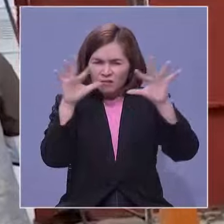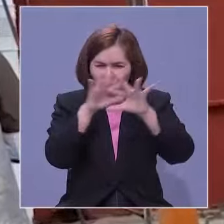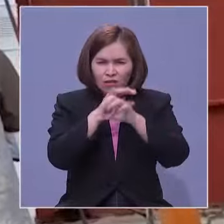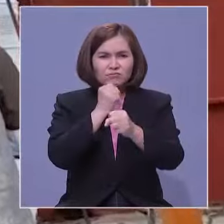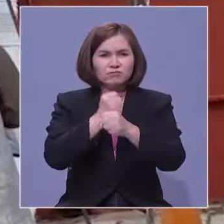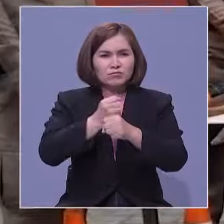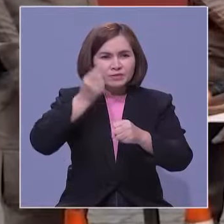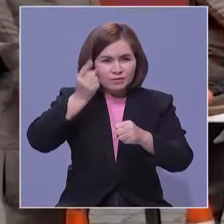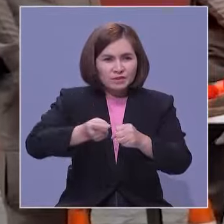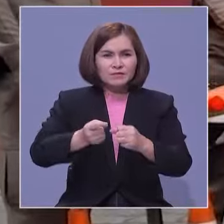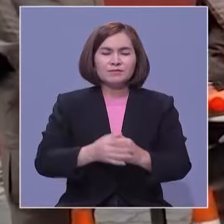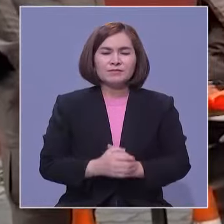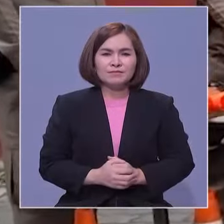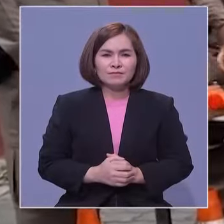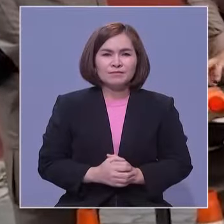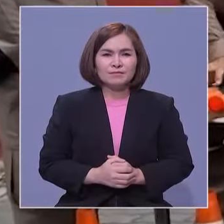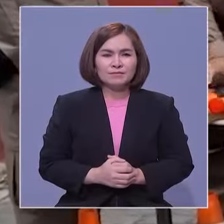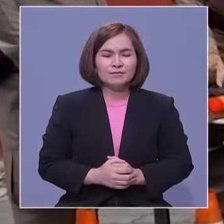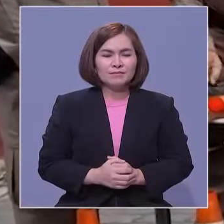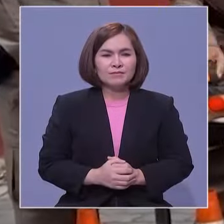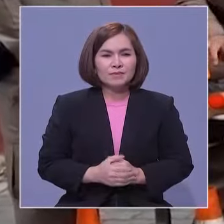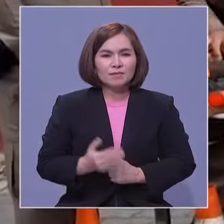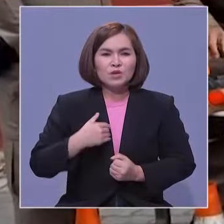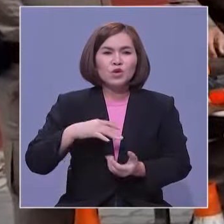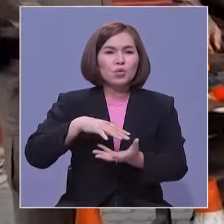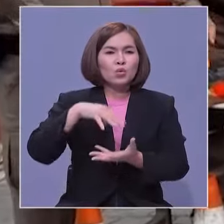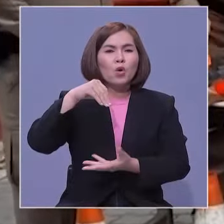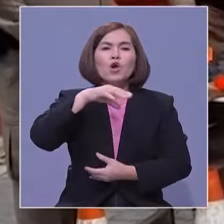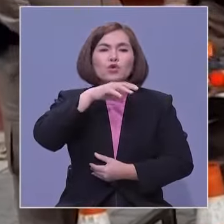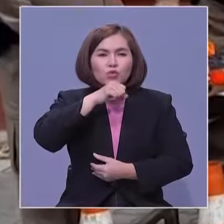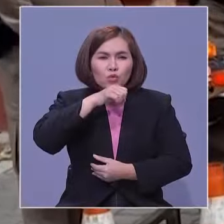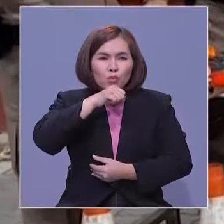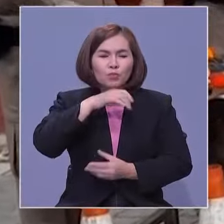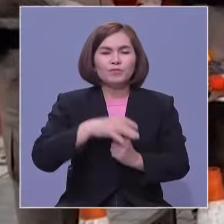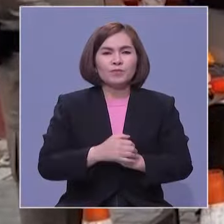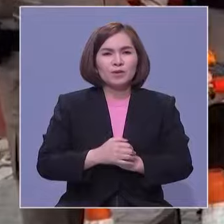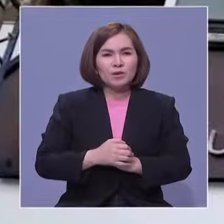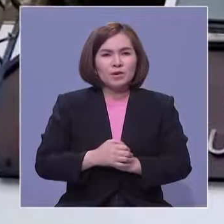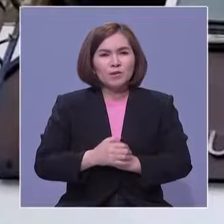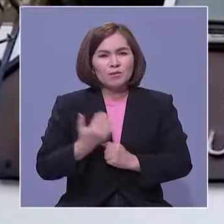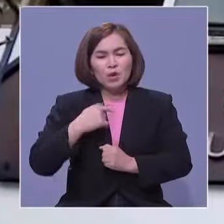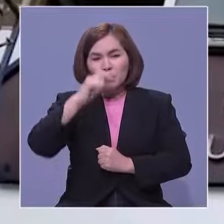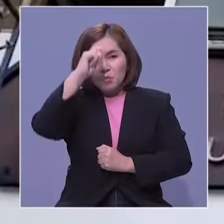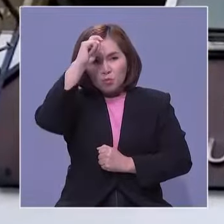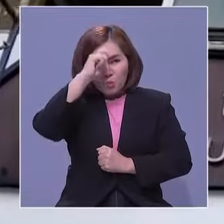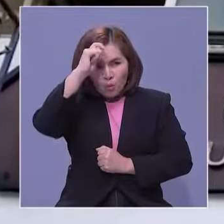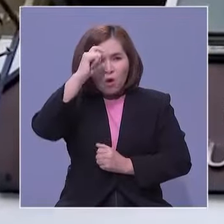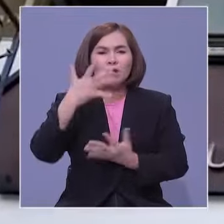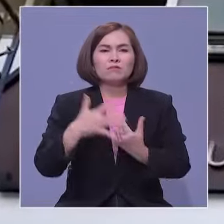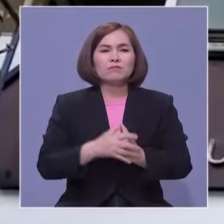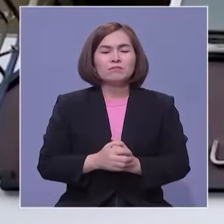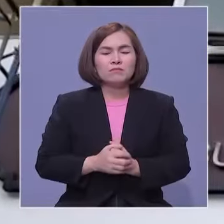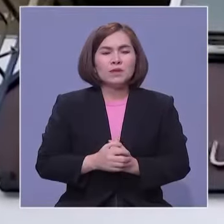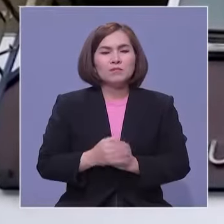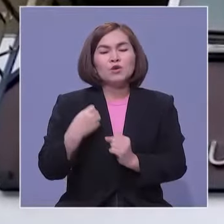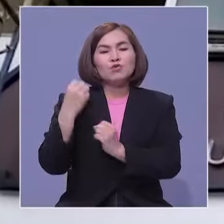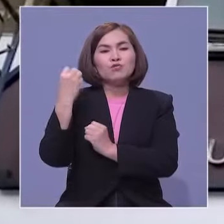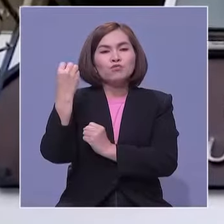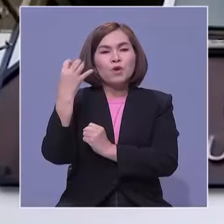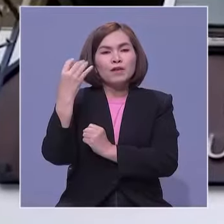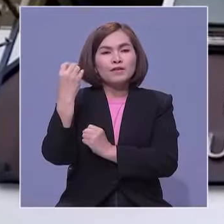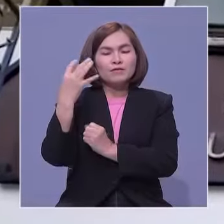ในการทำงานเลยคุณน้องค่ะใช่มั้ยเนี่ยมีกรวยใช่มั้ยมีมีหมวกมีแท่งไฟด้วยเออเนี่ยนะฮเหมือนมาทำงานเลยแต่